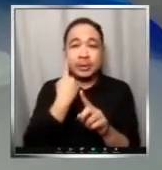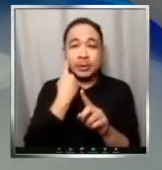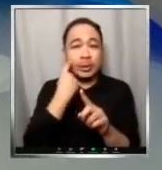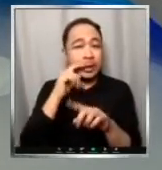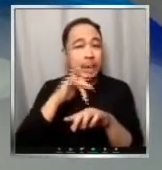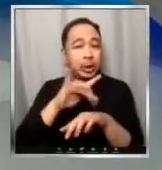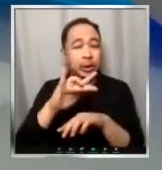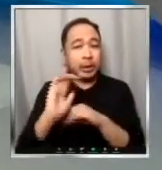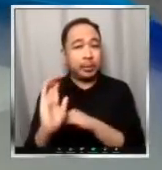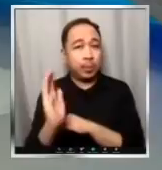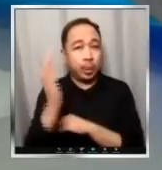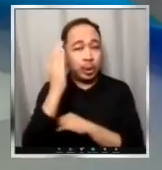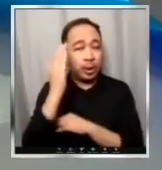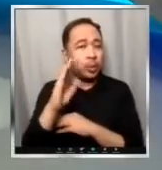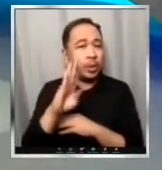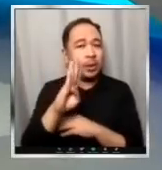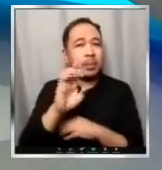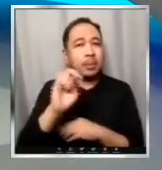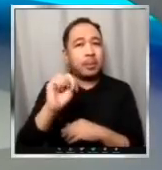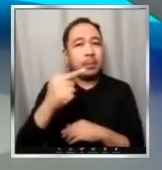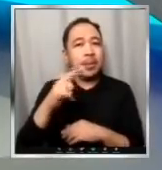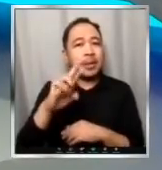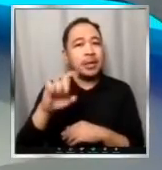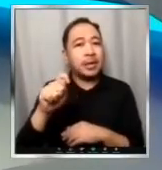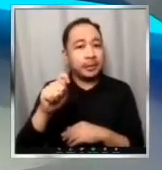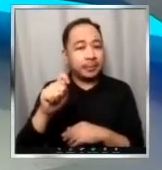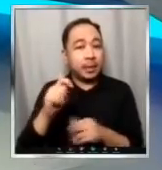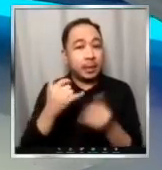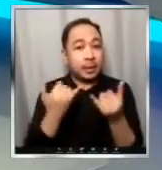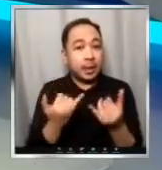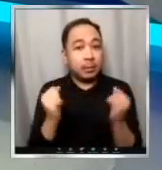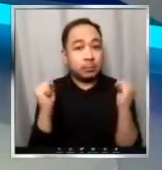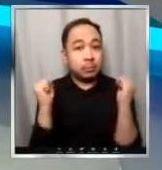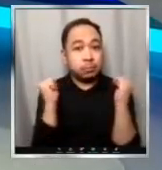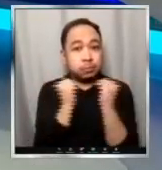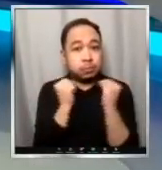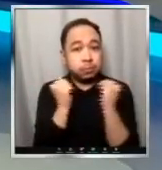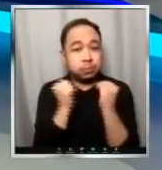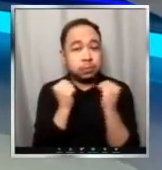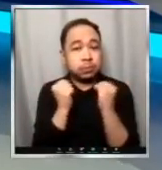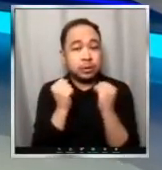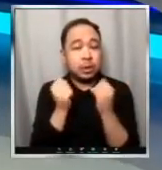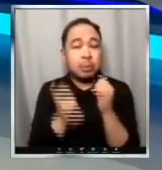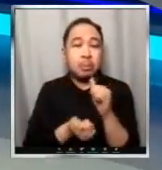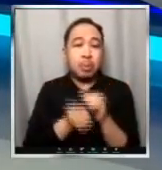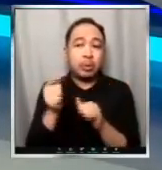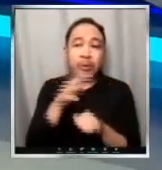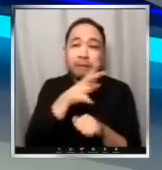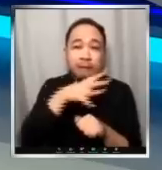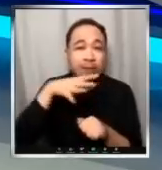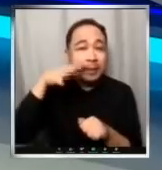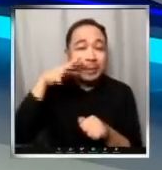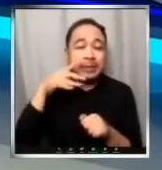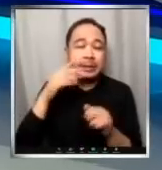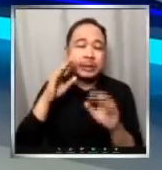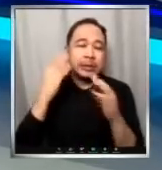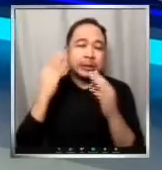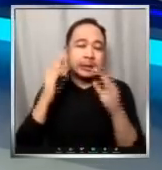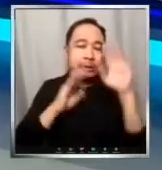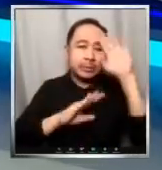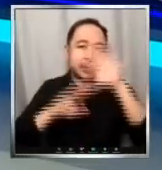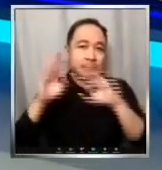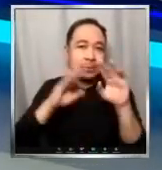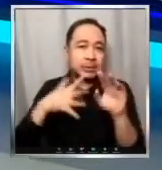Atok sa Benguet. At dahil sa napakalamig na panahon, problema ngayon ng mga magsasaka yung pagtama ng andap o yung tinatawag